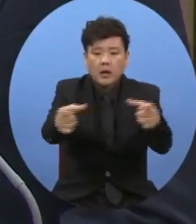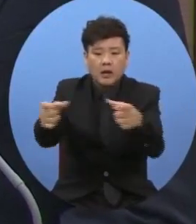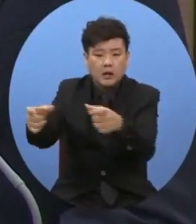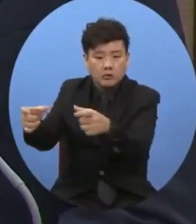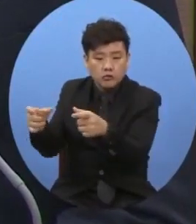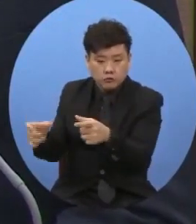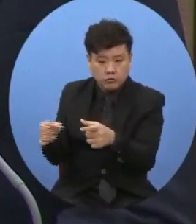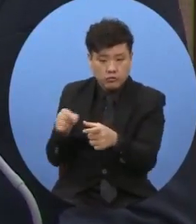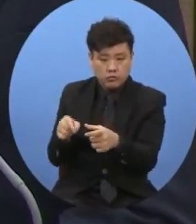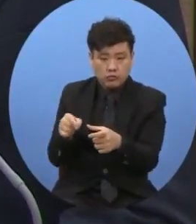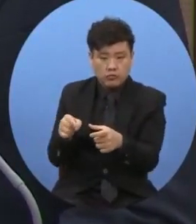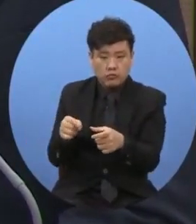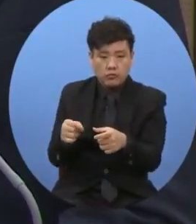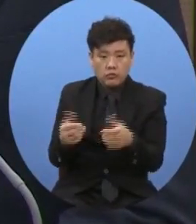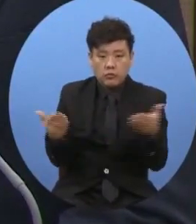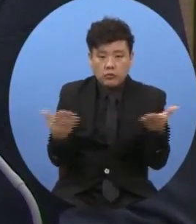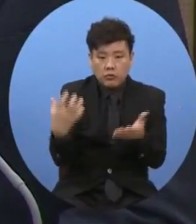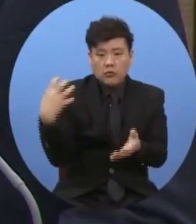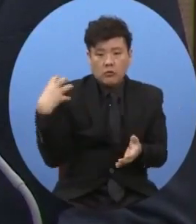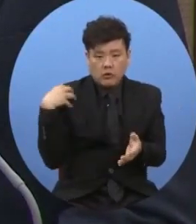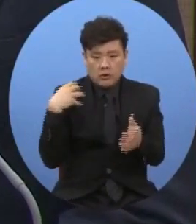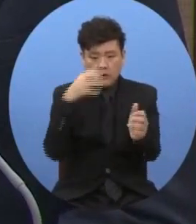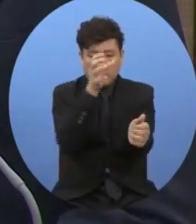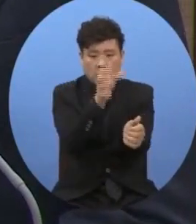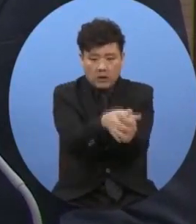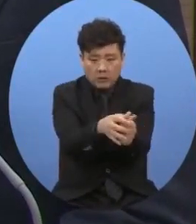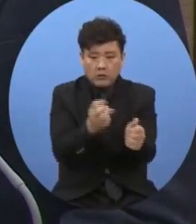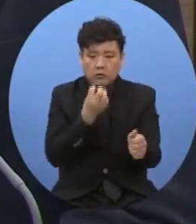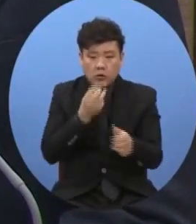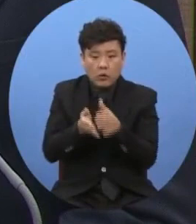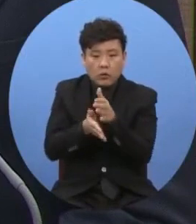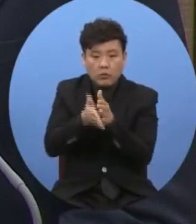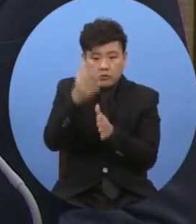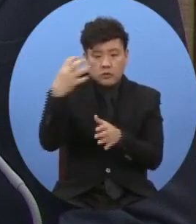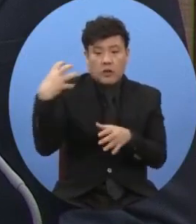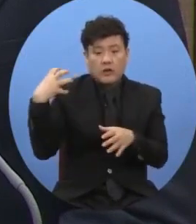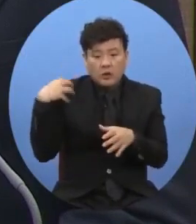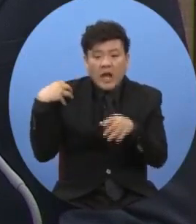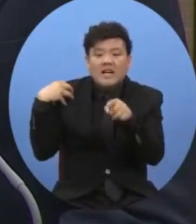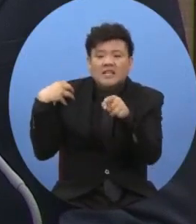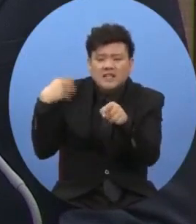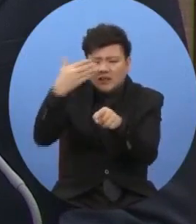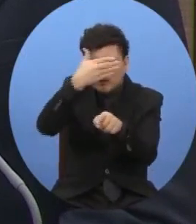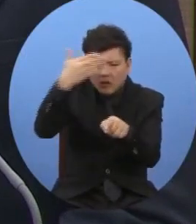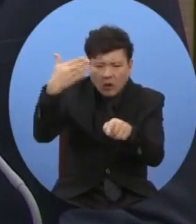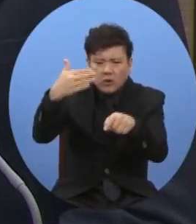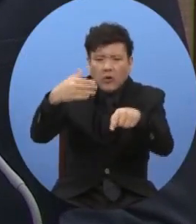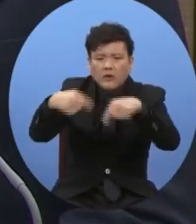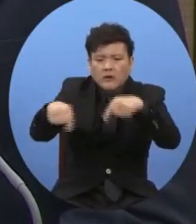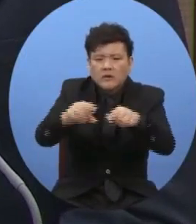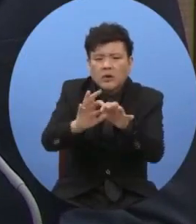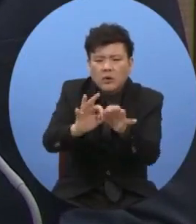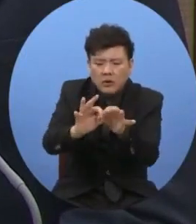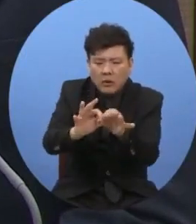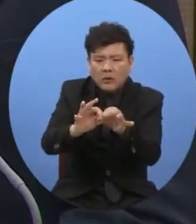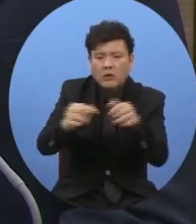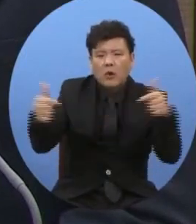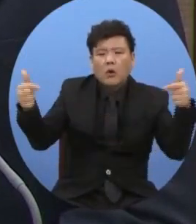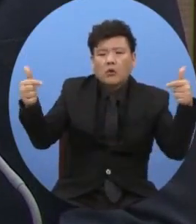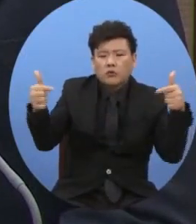그 책임과 의무가 넘어가면서 서울시의 역할은 조금씩 그 부분에 관해서는 조금씩 줄어들었다는 보고를